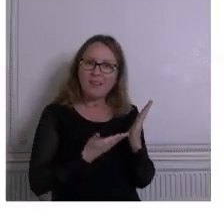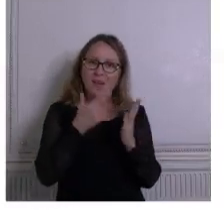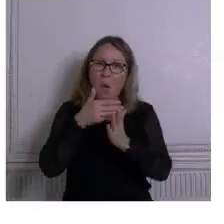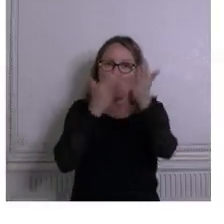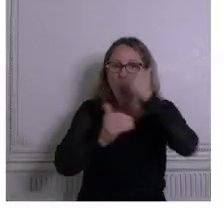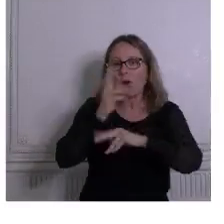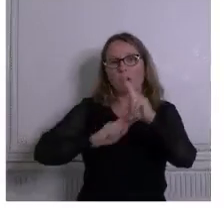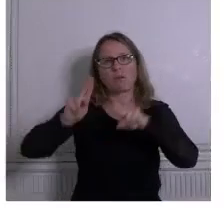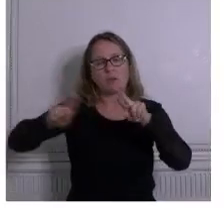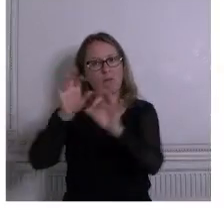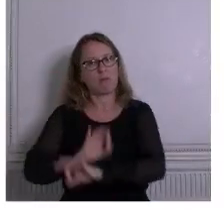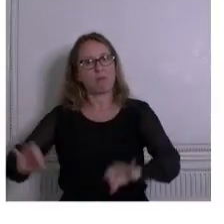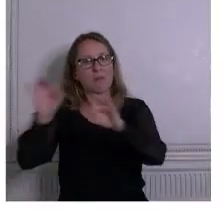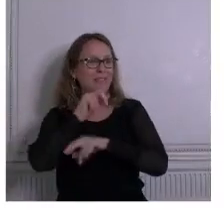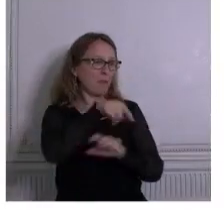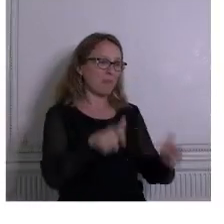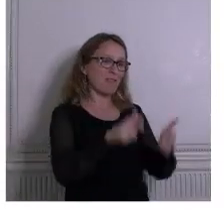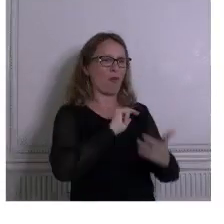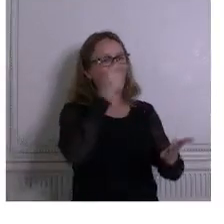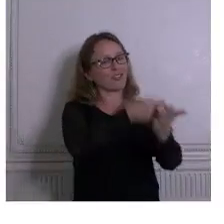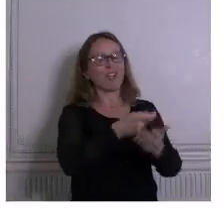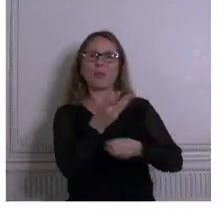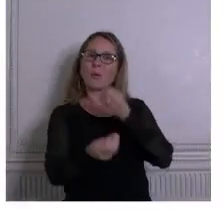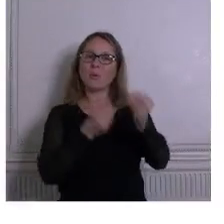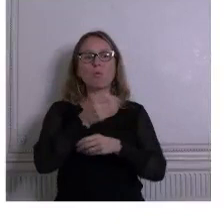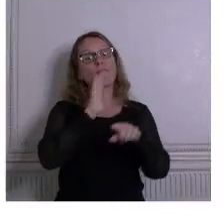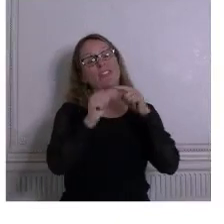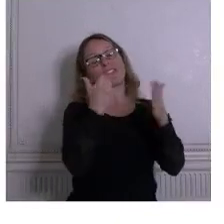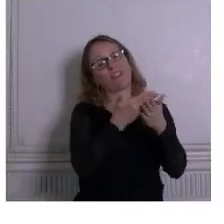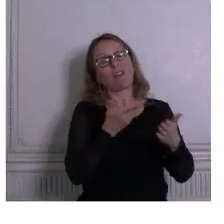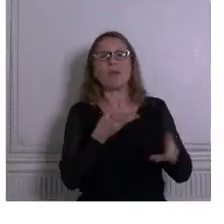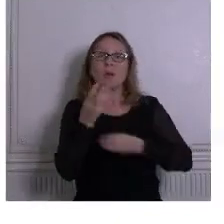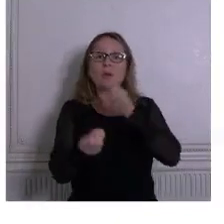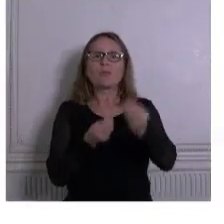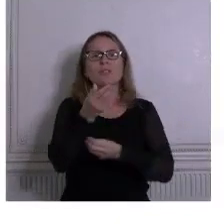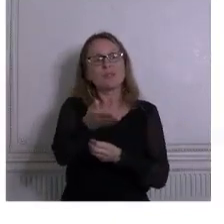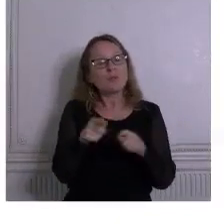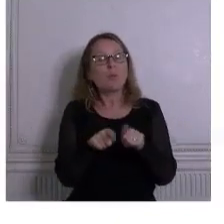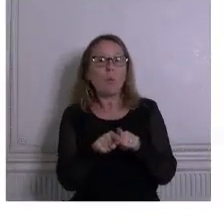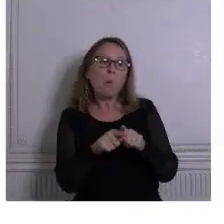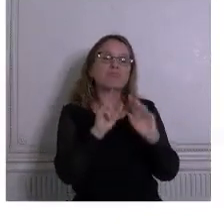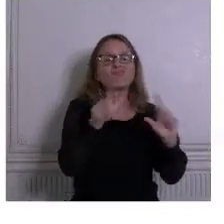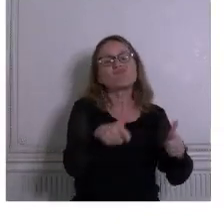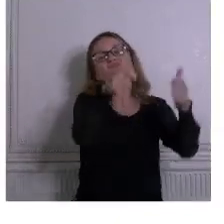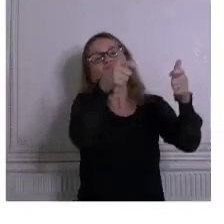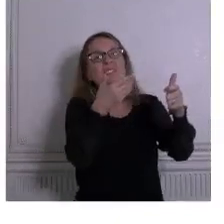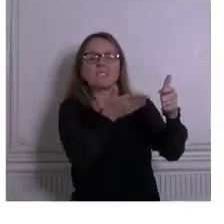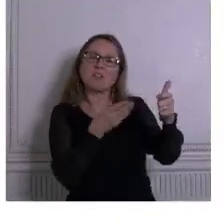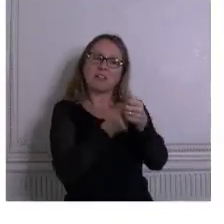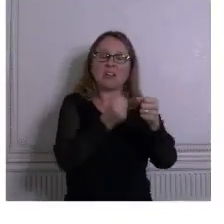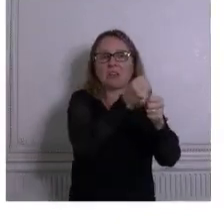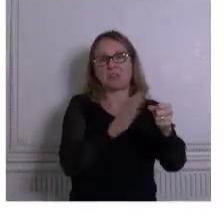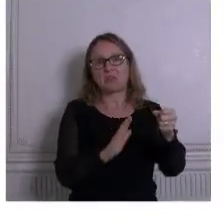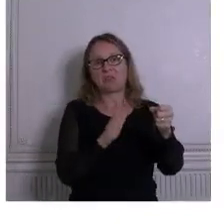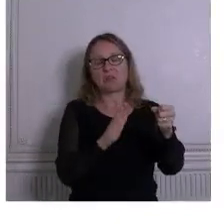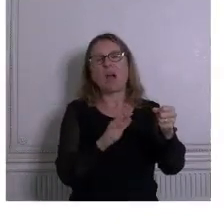faudra que nous puissions dégager des centaines de milliers d'euros, des millions d'euros pour aller plus vite en investissement, pour nous permettre d'aller plus vite